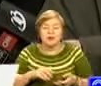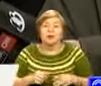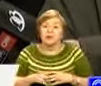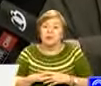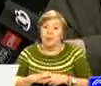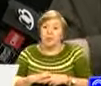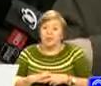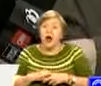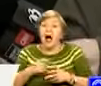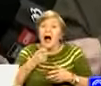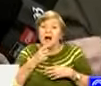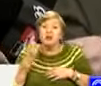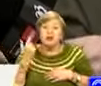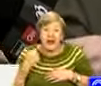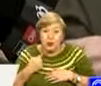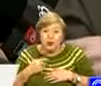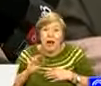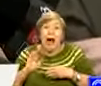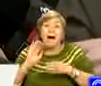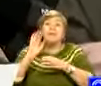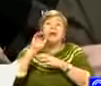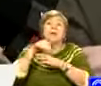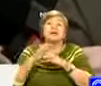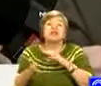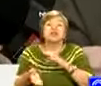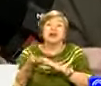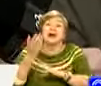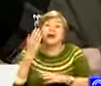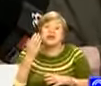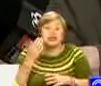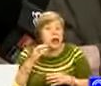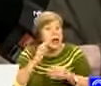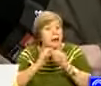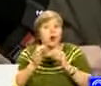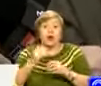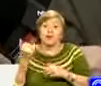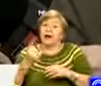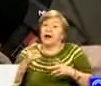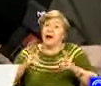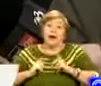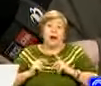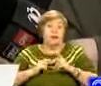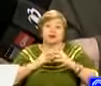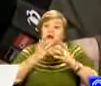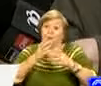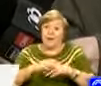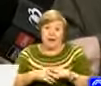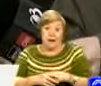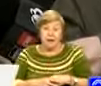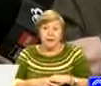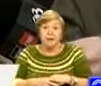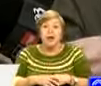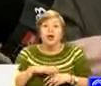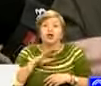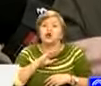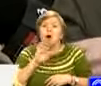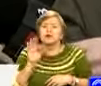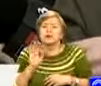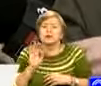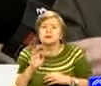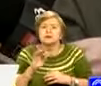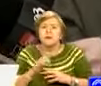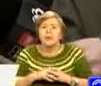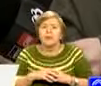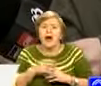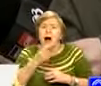să depășim creșterea economică estimată. Eu aș vedea și anul acesta toate premizele să depășim. Repet, orice